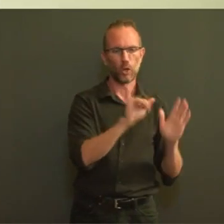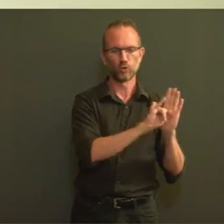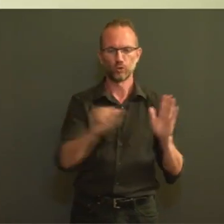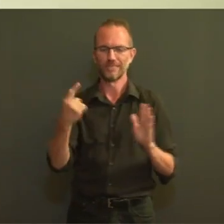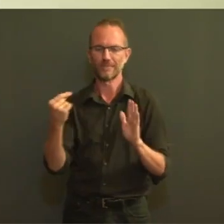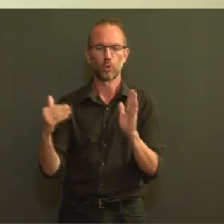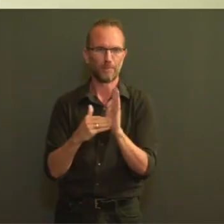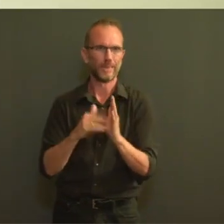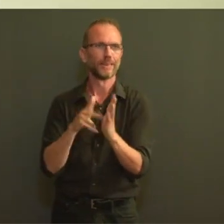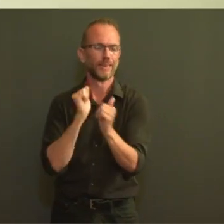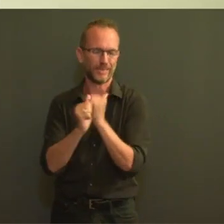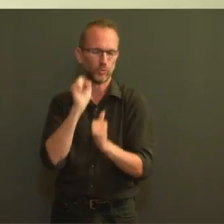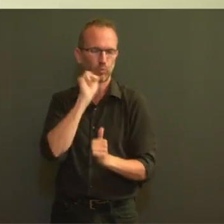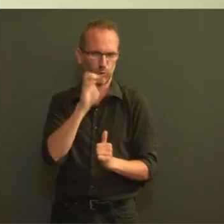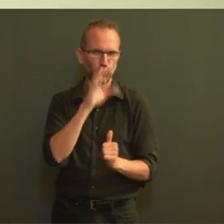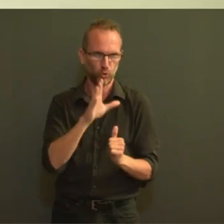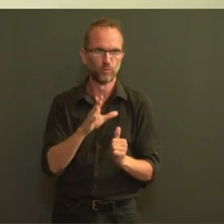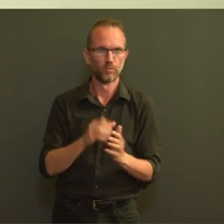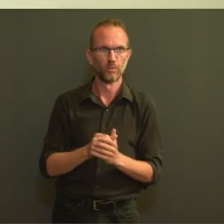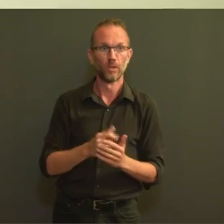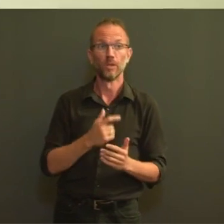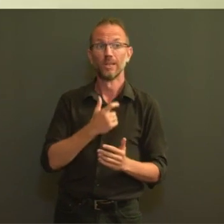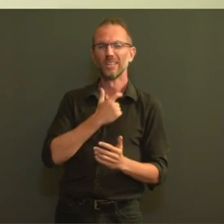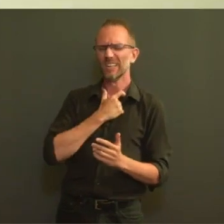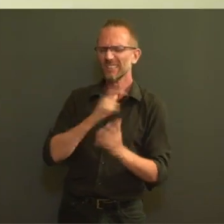L'épidémie, en général, est entre janvier et mars.